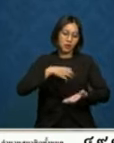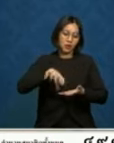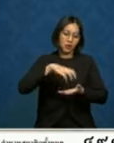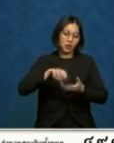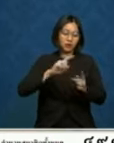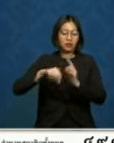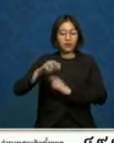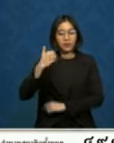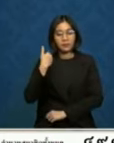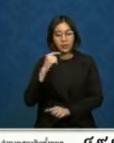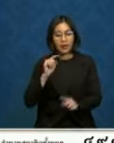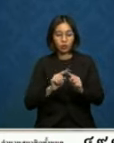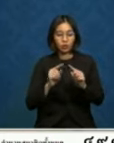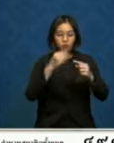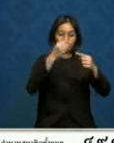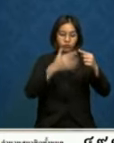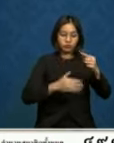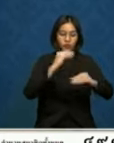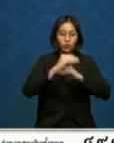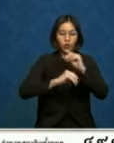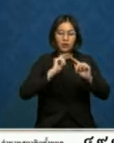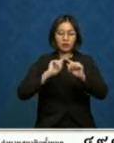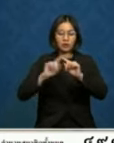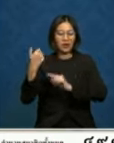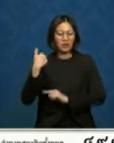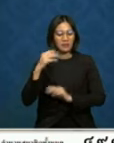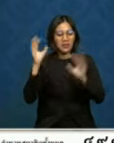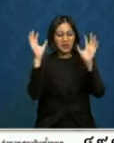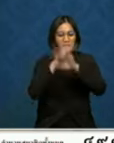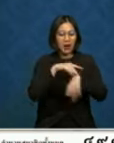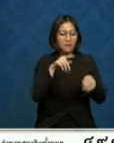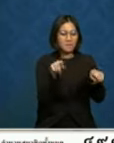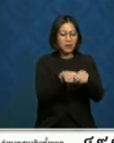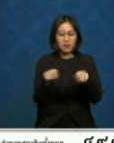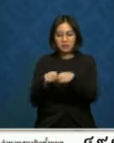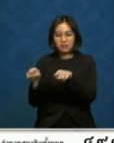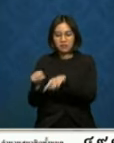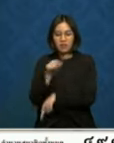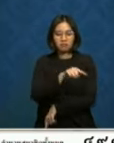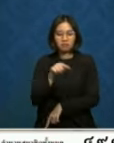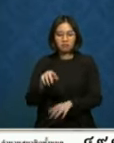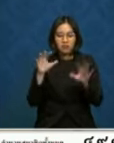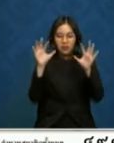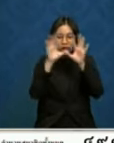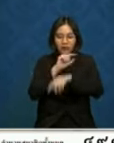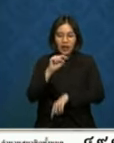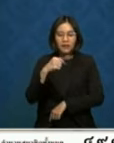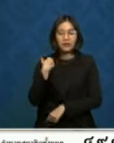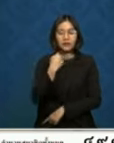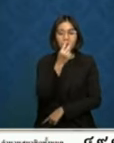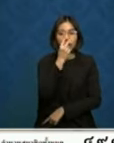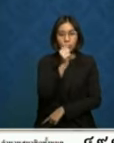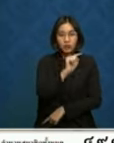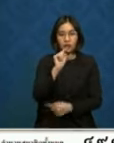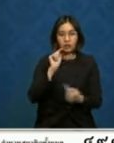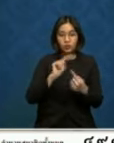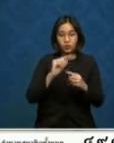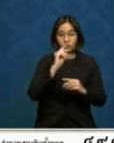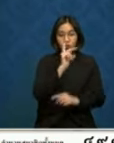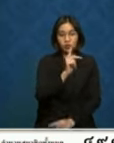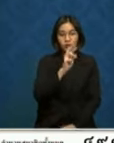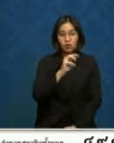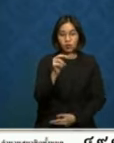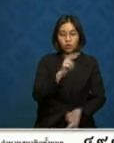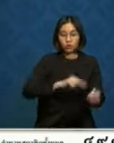ราพบว่าในหลายประเด็นในหลายโครงการมีความซ้ำซ้อนมีความคล้ายคลึงกันมาดูกันครับที่กรม